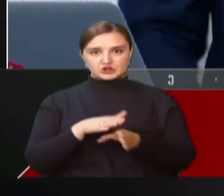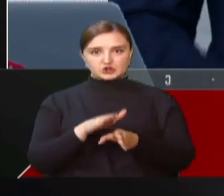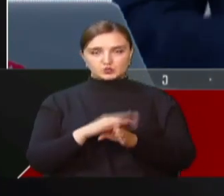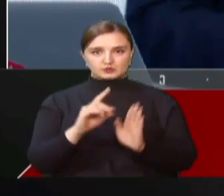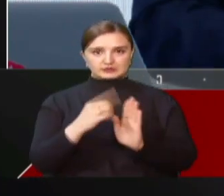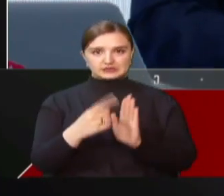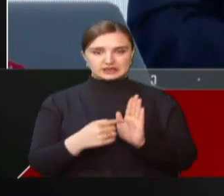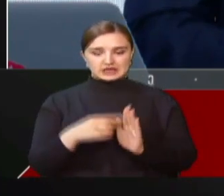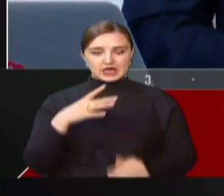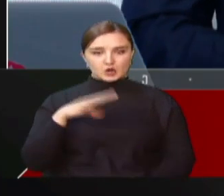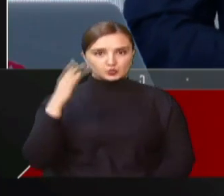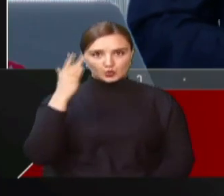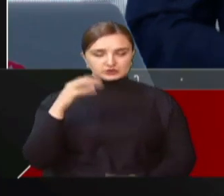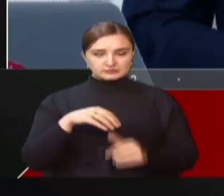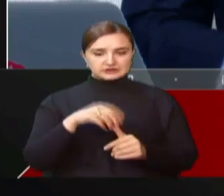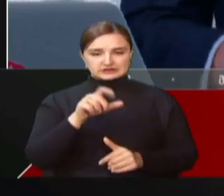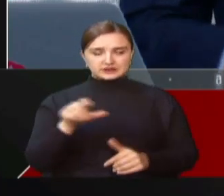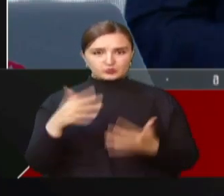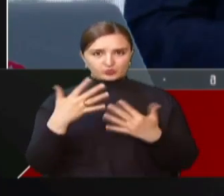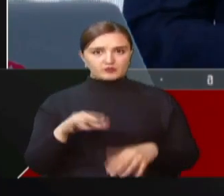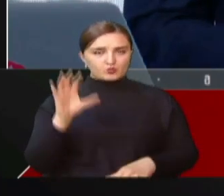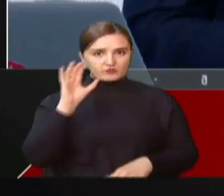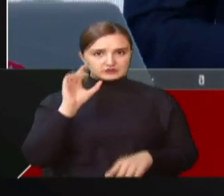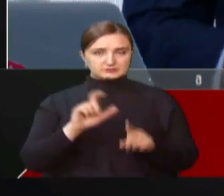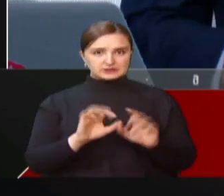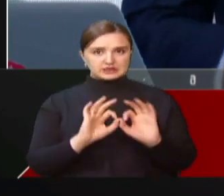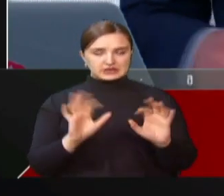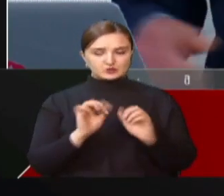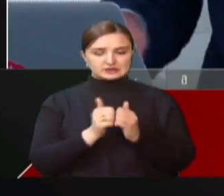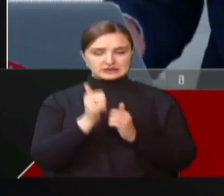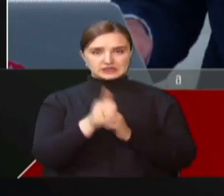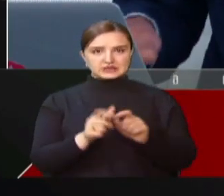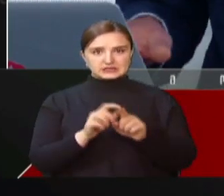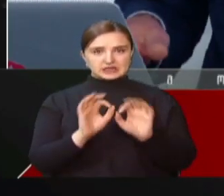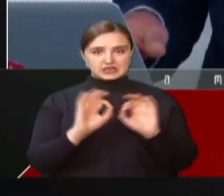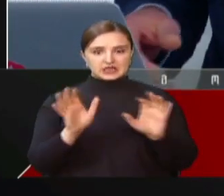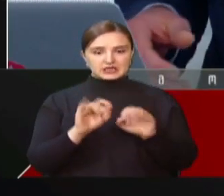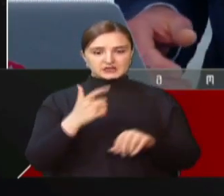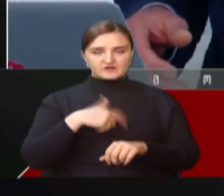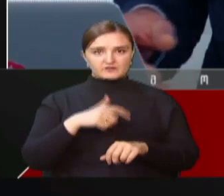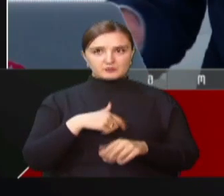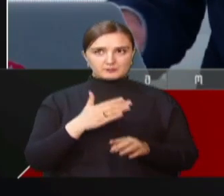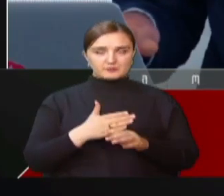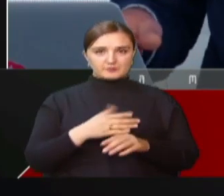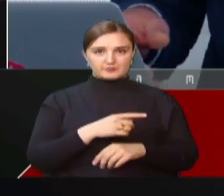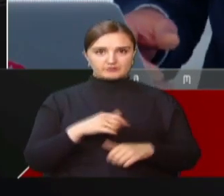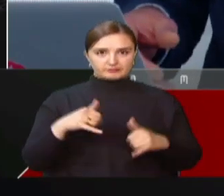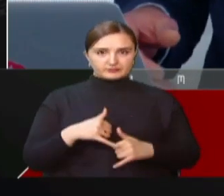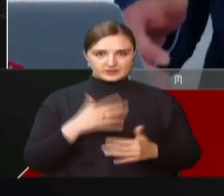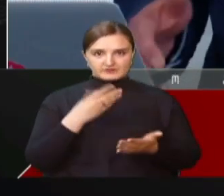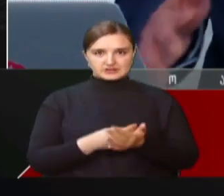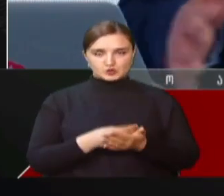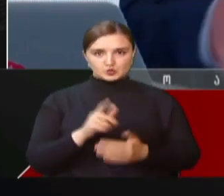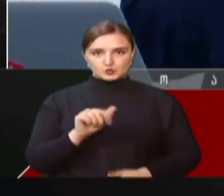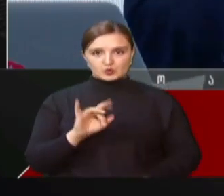საკითხზე. ქართული ოცნების ლიდერების მხრიდან უკვე მოვისმენთ განცხადებები, რომ წინასწარი განცხადებებით მიკერძოებული არის სალომე ზურაბიშვილი და